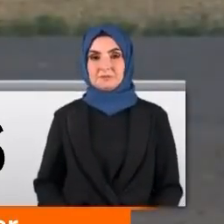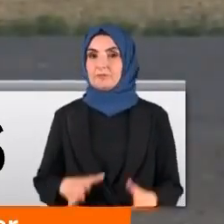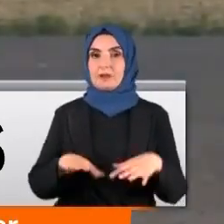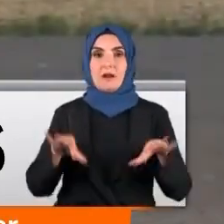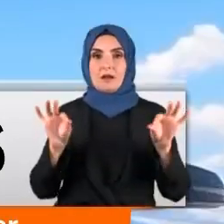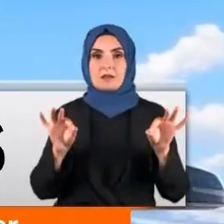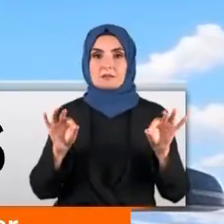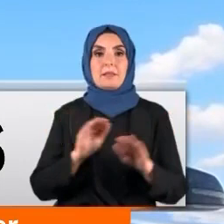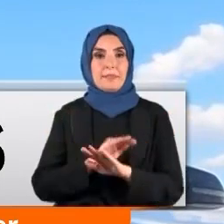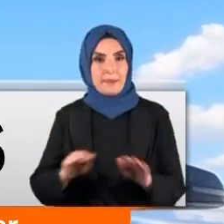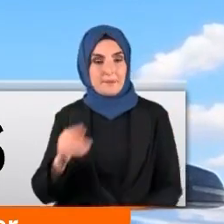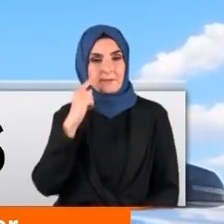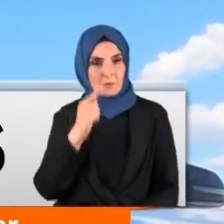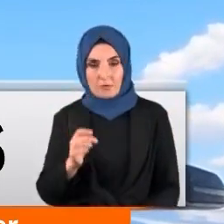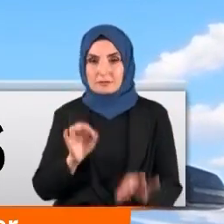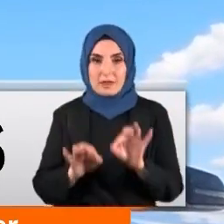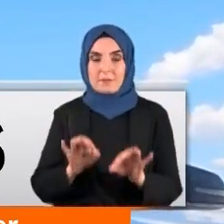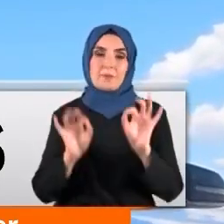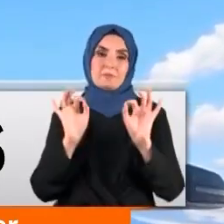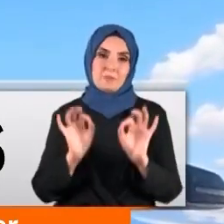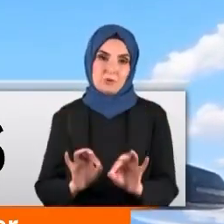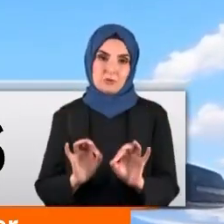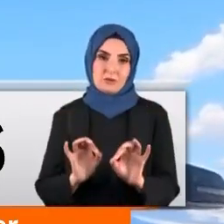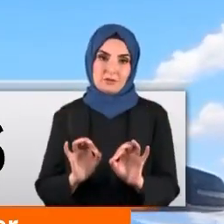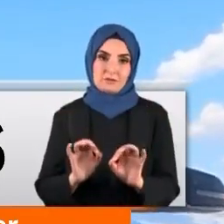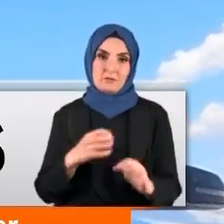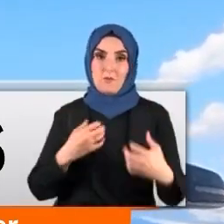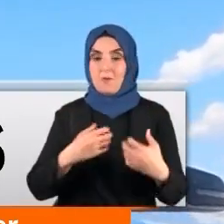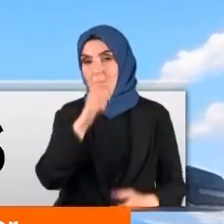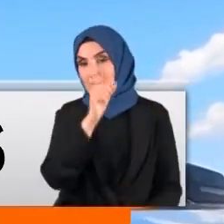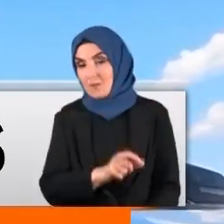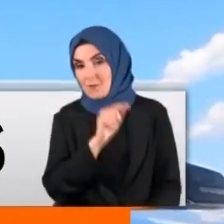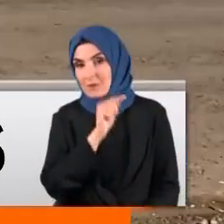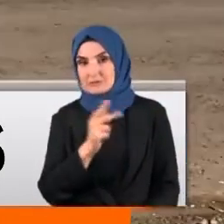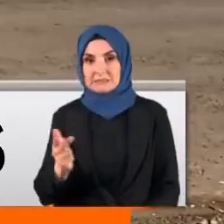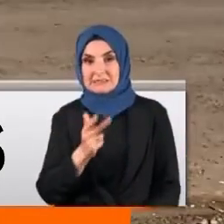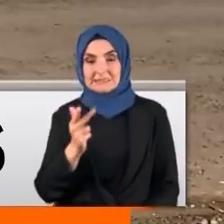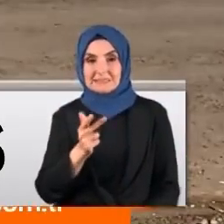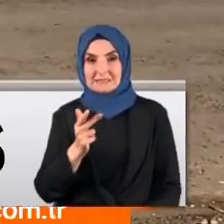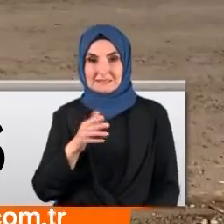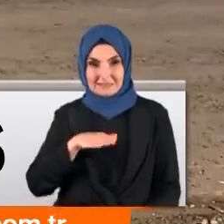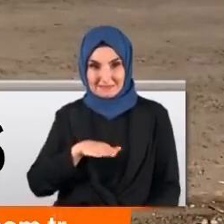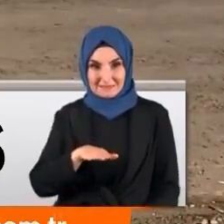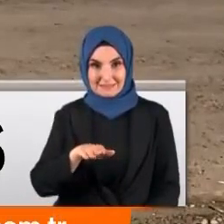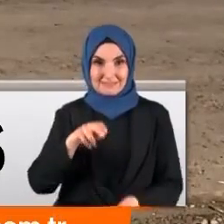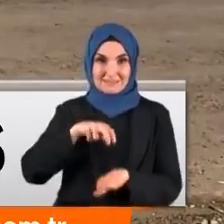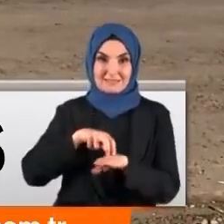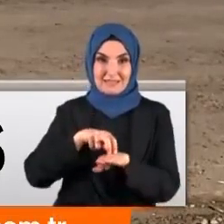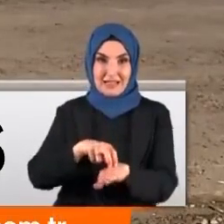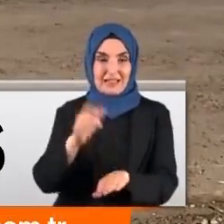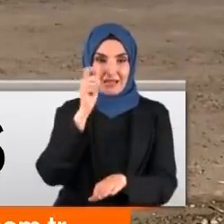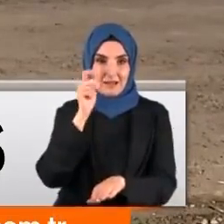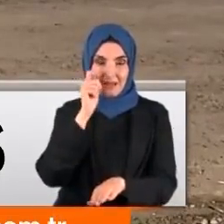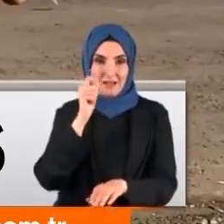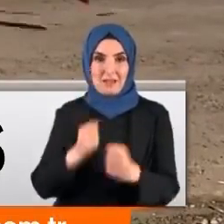Hazırlıklar tamamlanınca deneme başladı. Dublör hızla ilerleyen aracın üzerinde epey dikkatliydi. Araba direklere çarptığı an